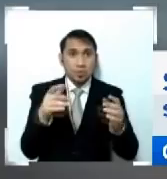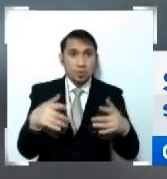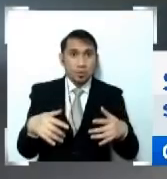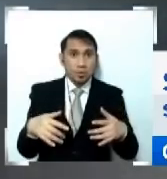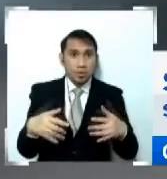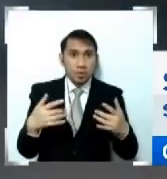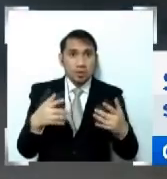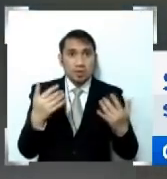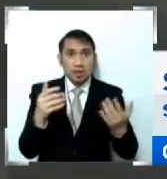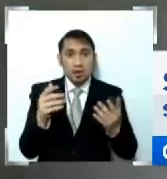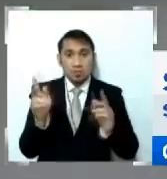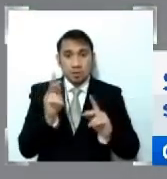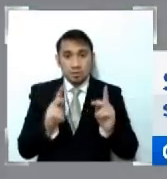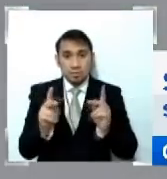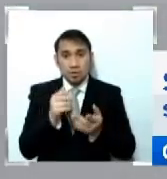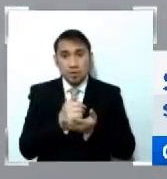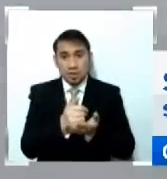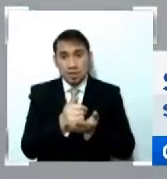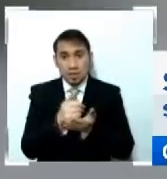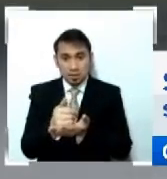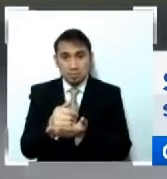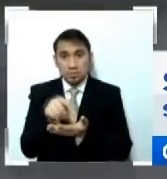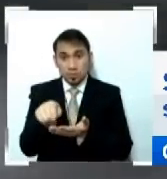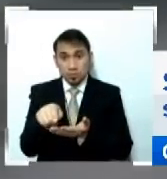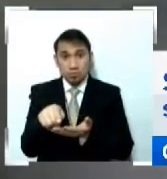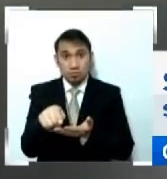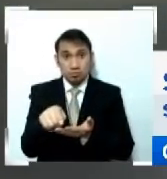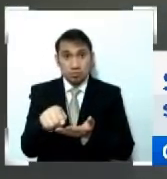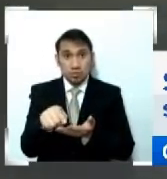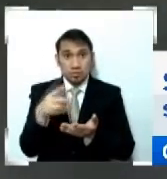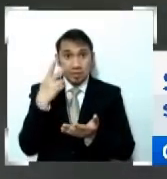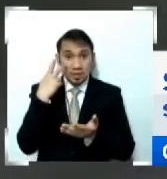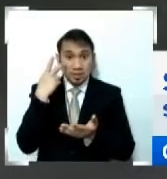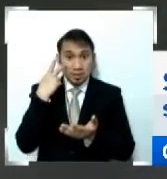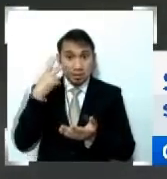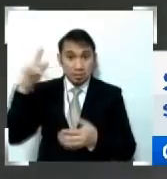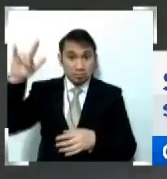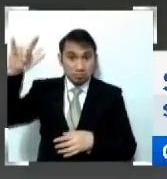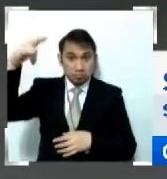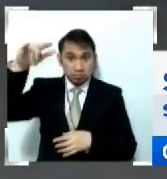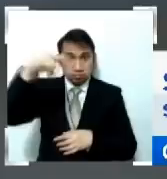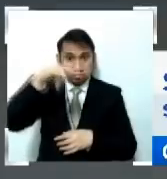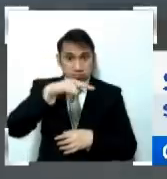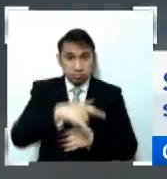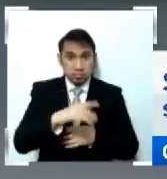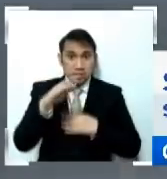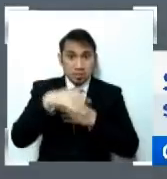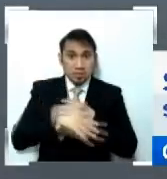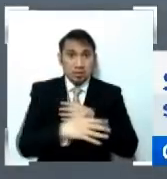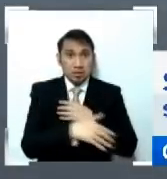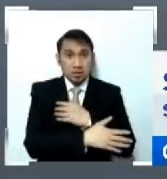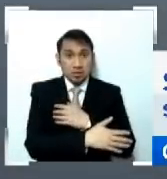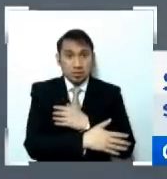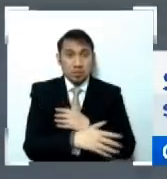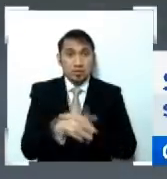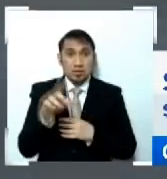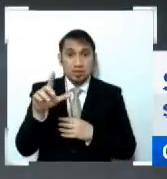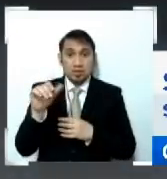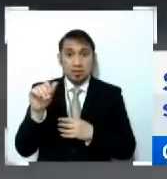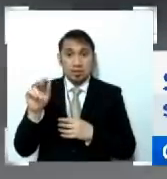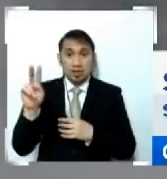Nagtulong-tulong ang mga mangingisda sa pagresponde matapos bumagsak ang isang aircraft sa dagat na sakop ng barangay Wenceslao, Caba, La